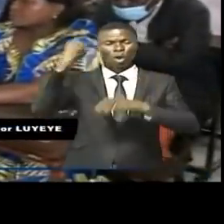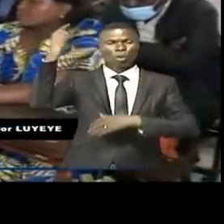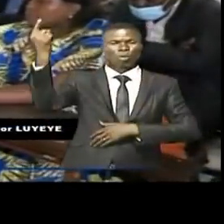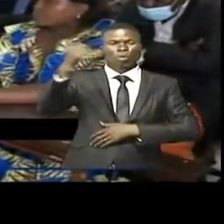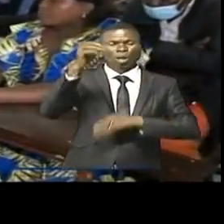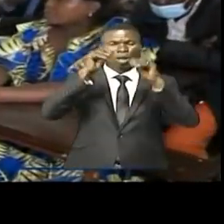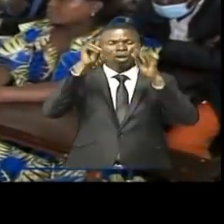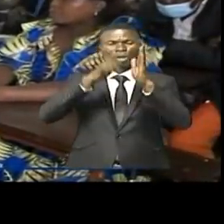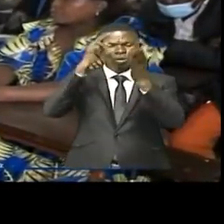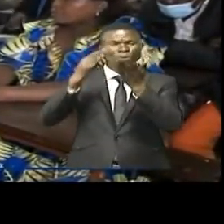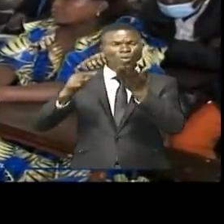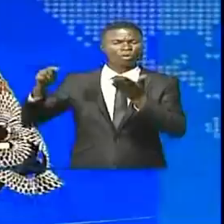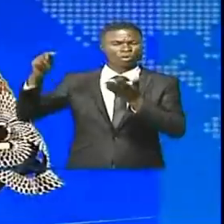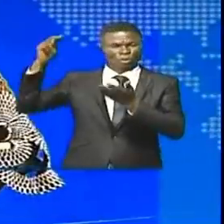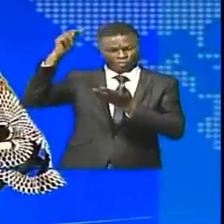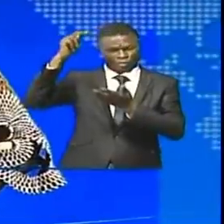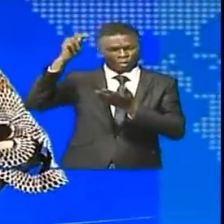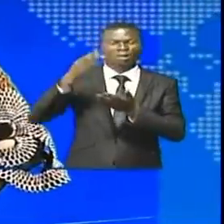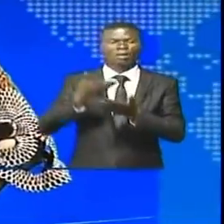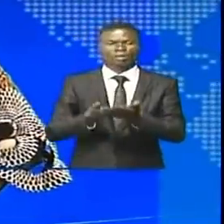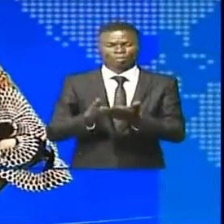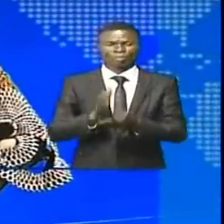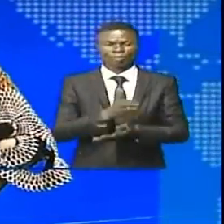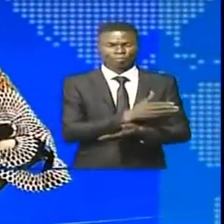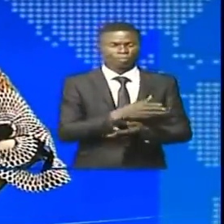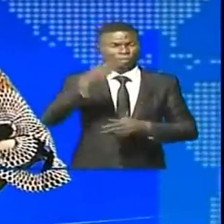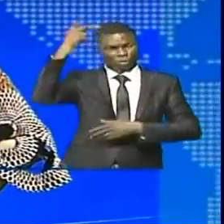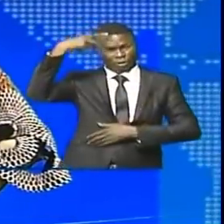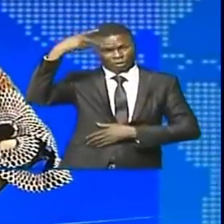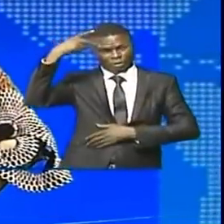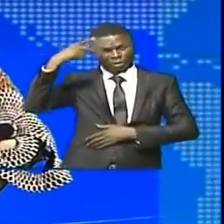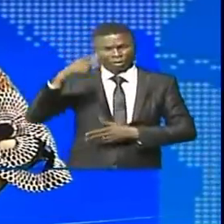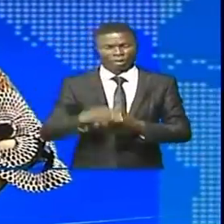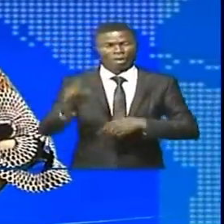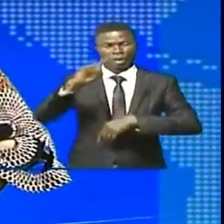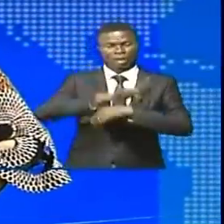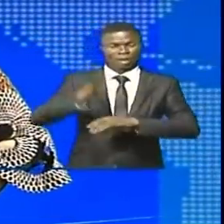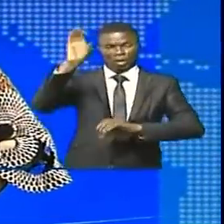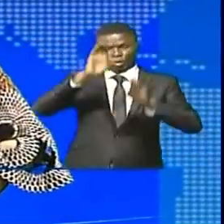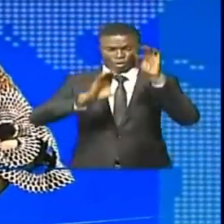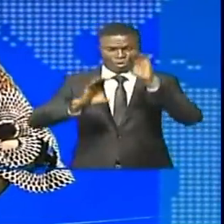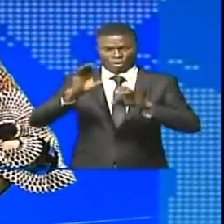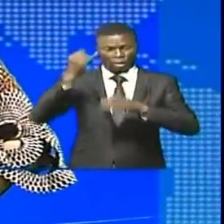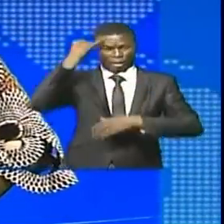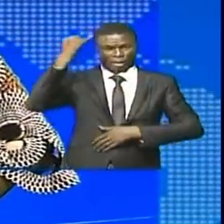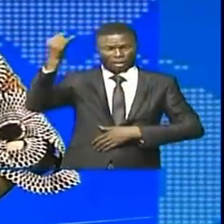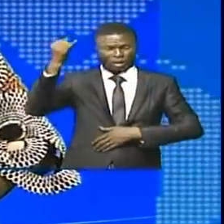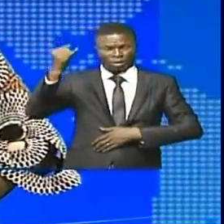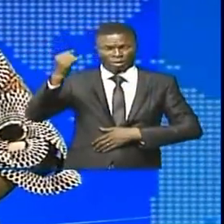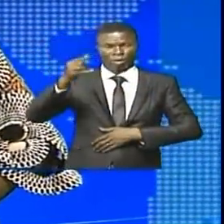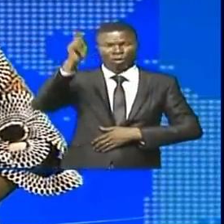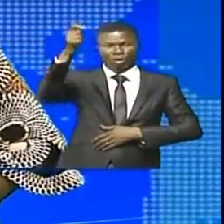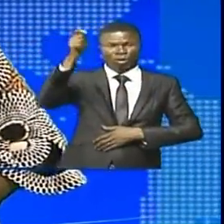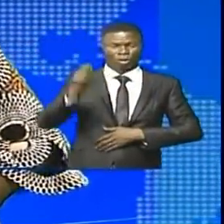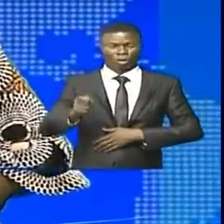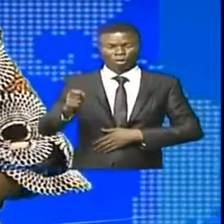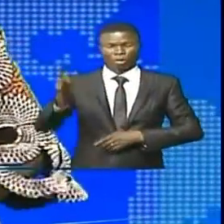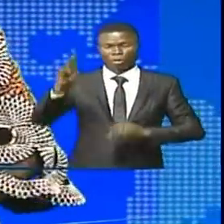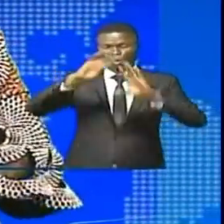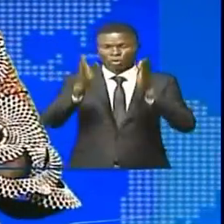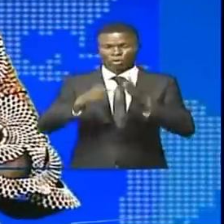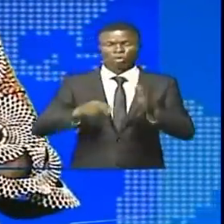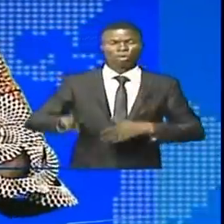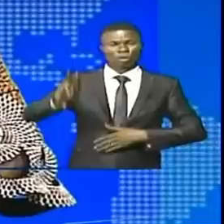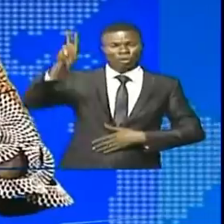l'enseignement universitaire en politique les journées scientifiques à l'intention des militants et cadres de l'udps épaisse